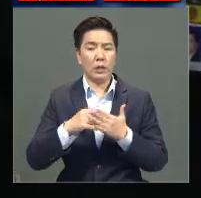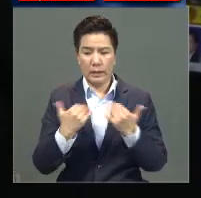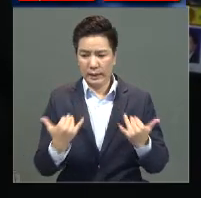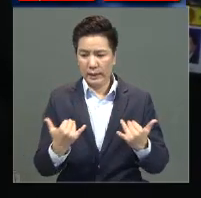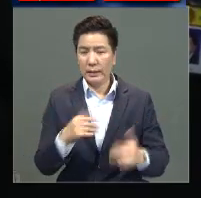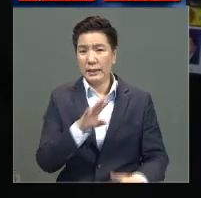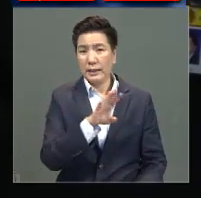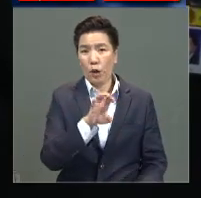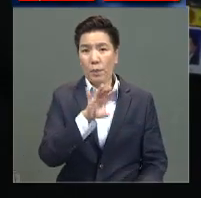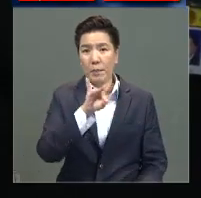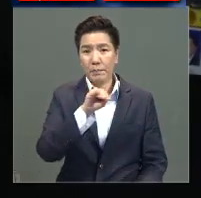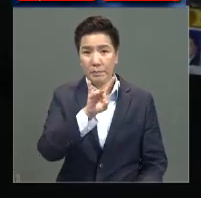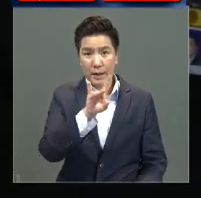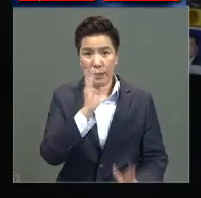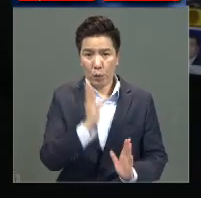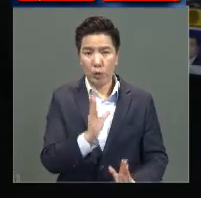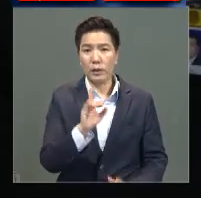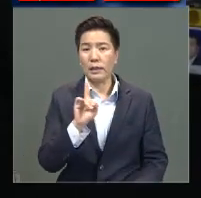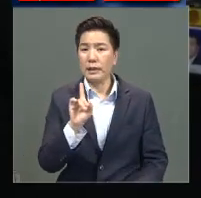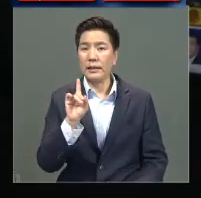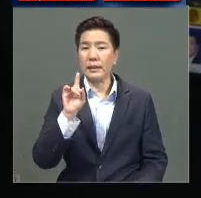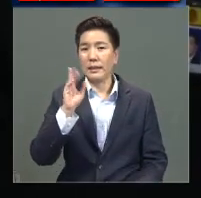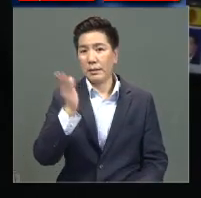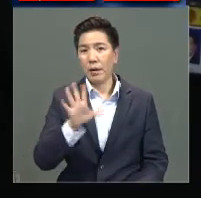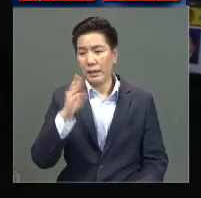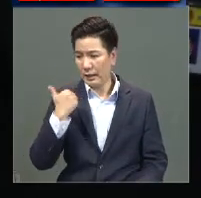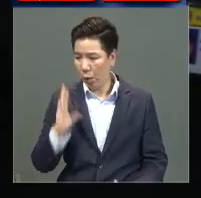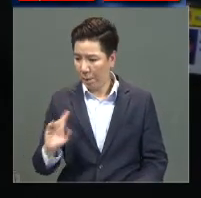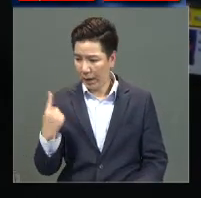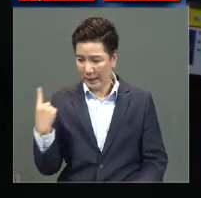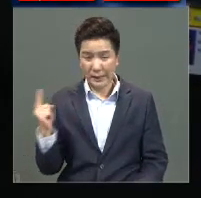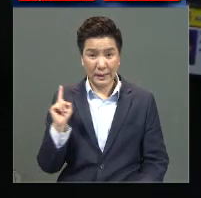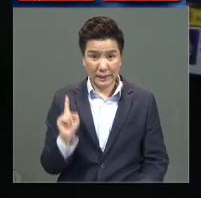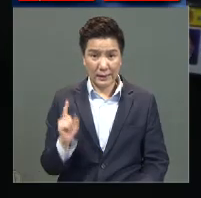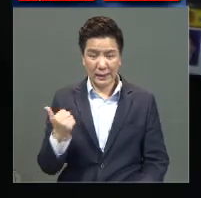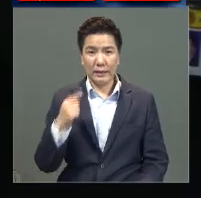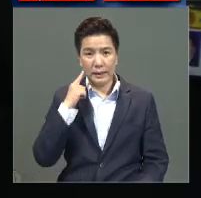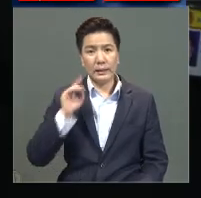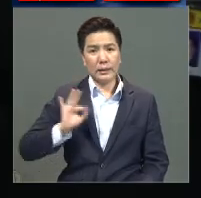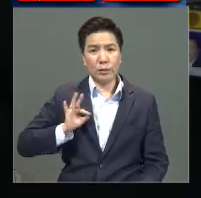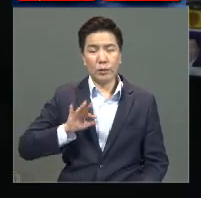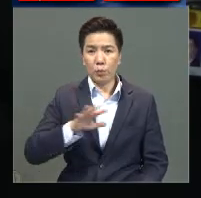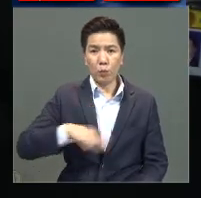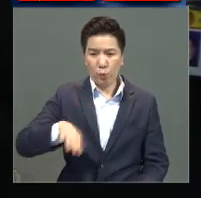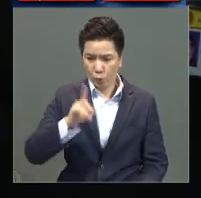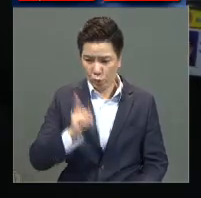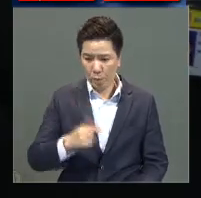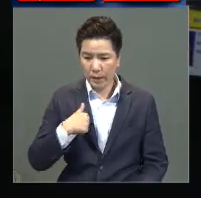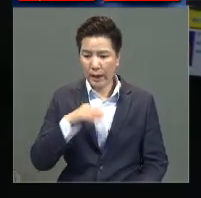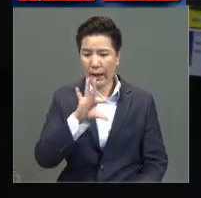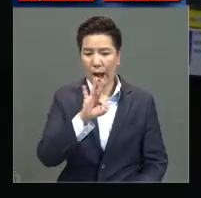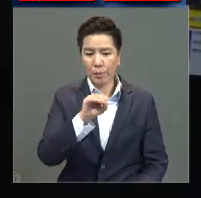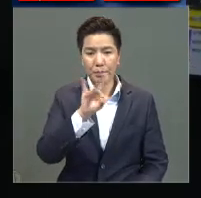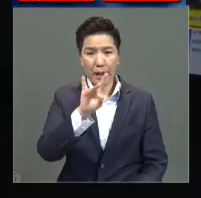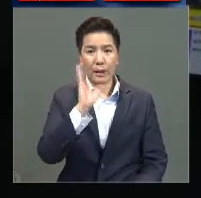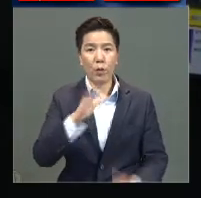ามีอยู่488ยังไม่นับท่านใหม่489แต่ว่าจำนวนสมาชิกก็ต้องมี98